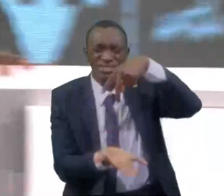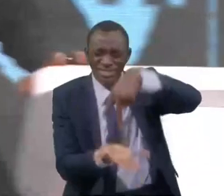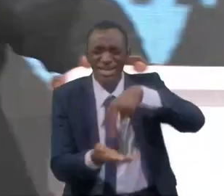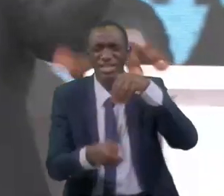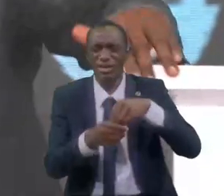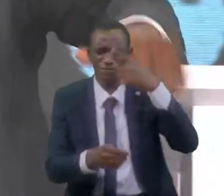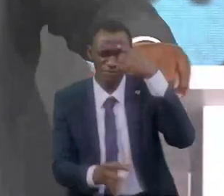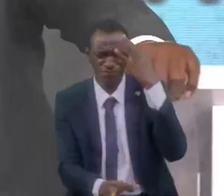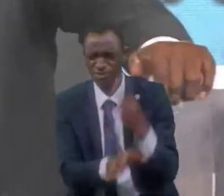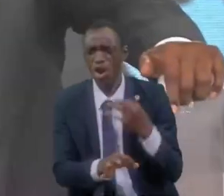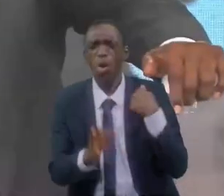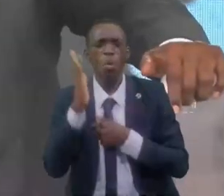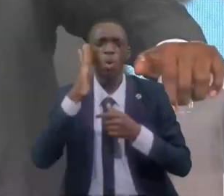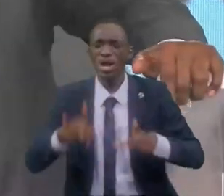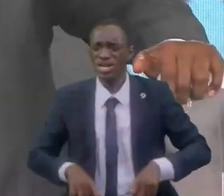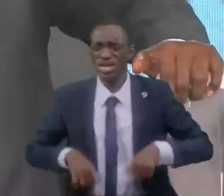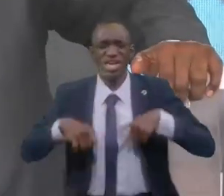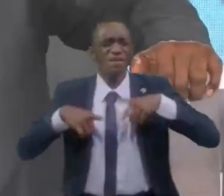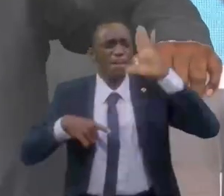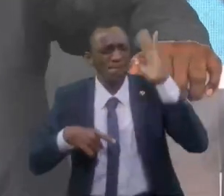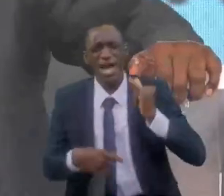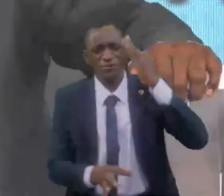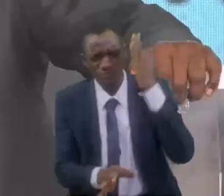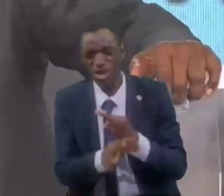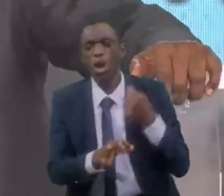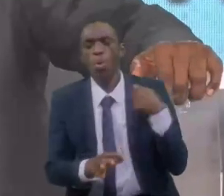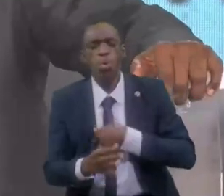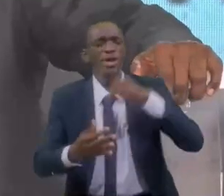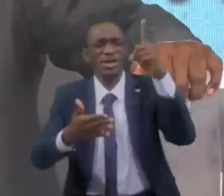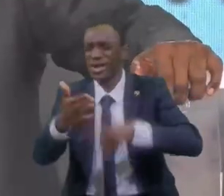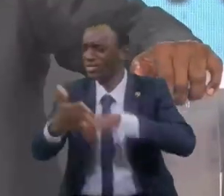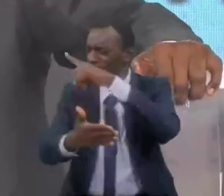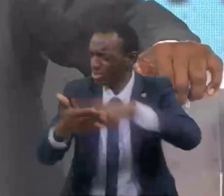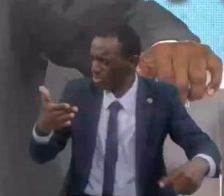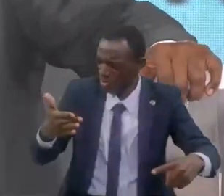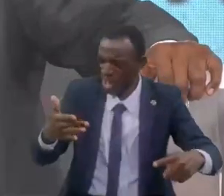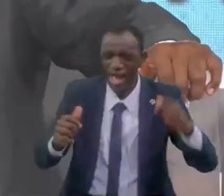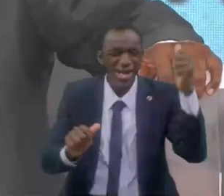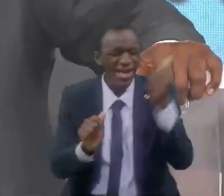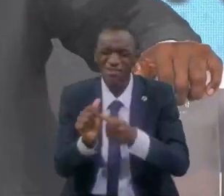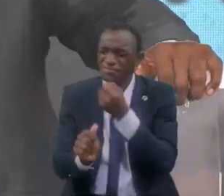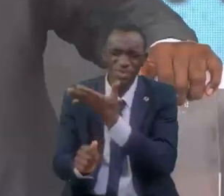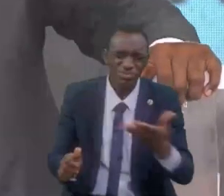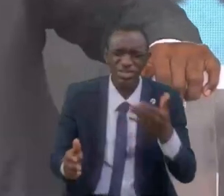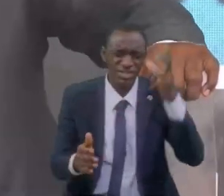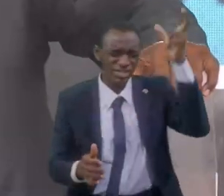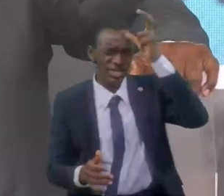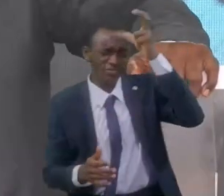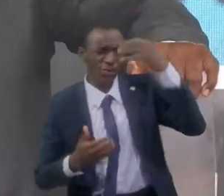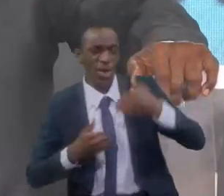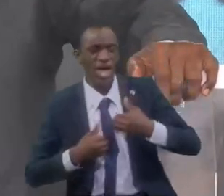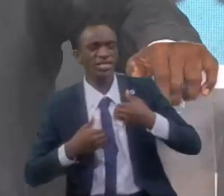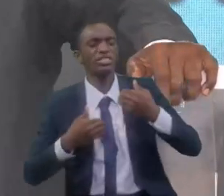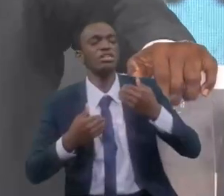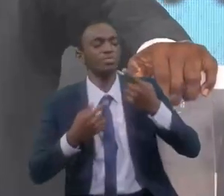foi. Et nous allons vivre par la foi. Et nous annulons tout ce que Satan a déclaré.